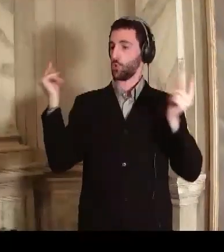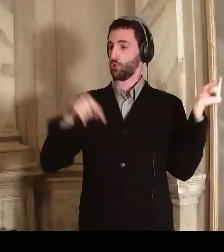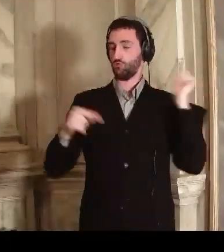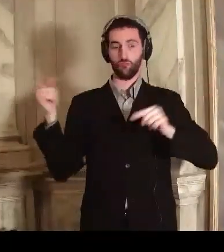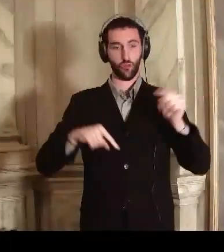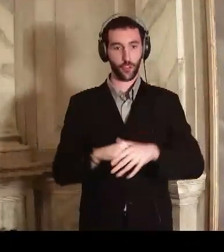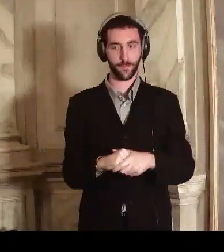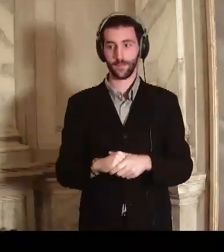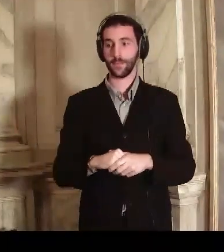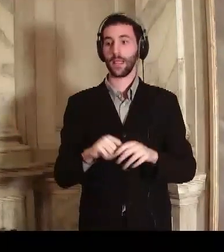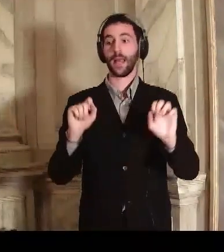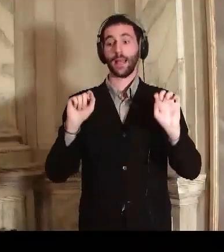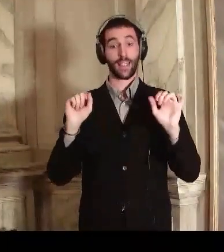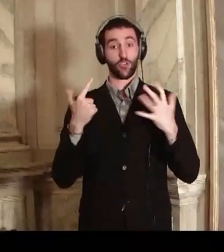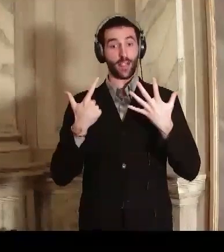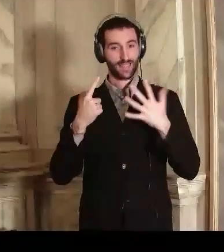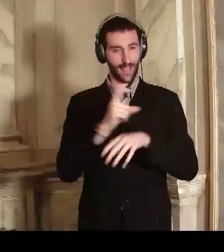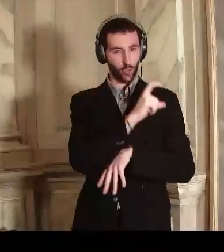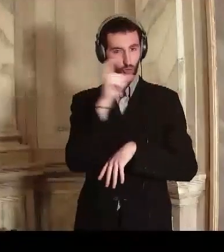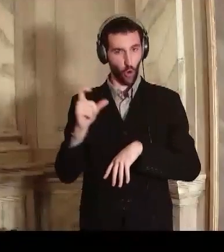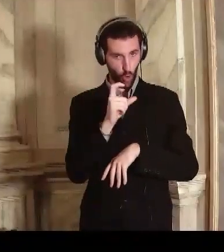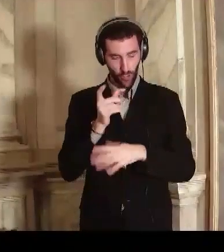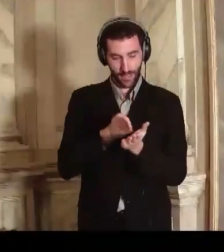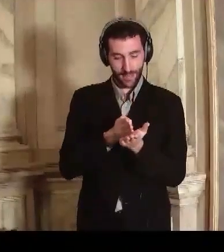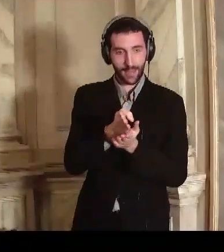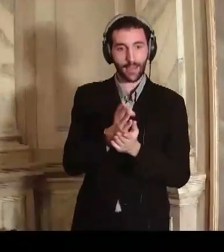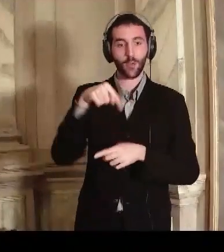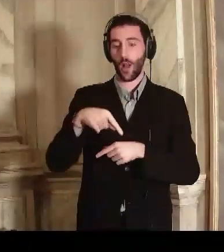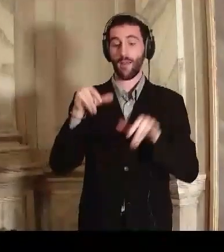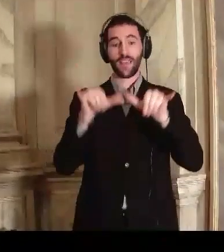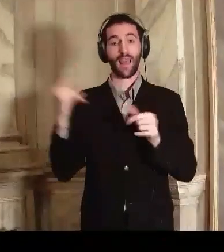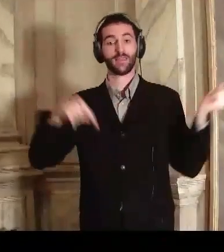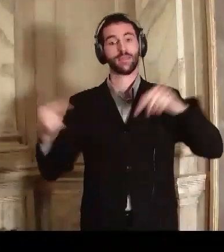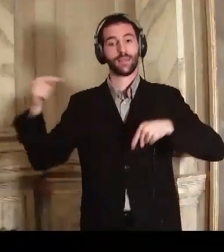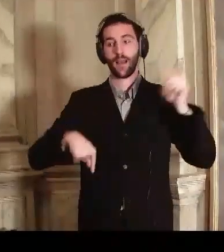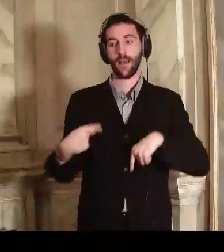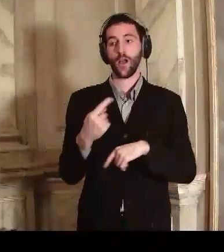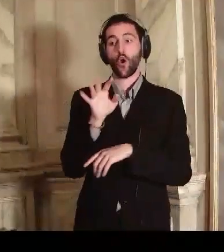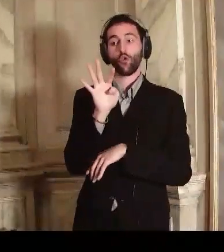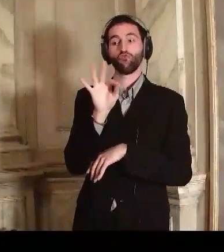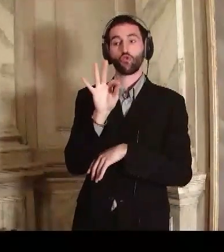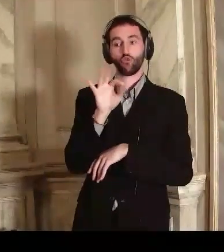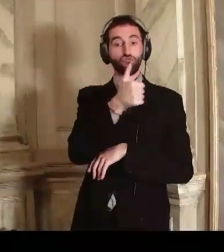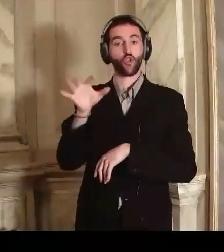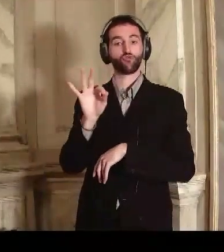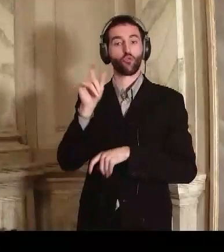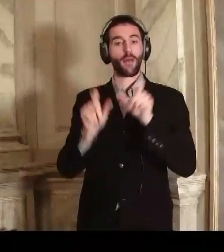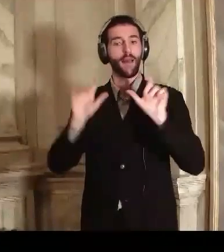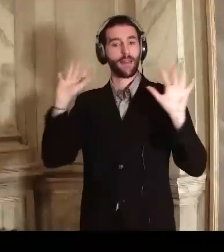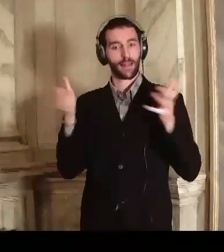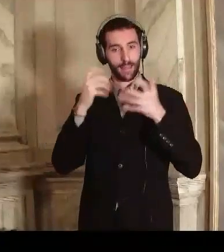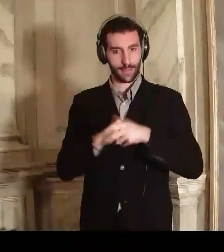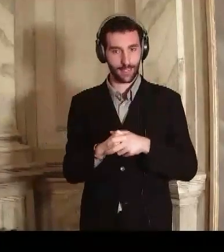di 17 giorni saranno in scena a Venezia oltre 150 artisti in 89 eventi. Inoltre ospiteremo in